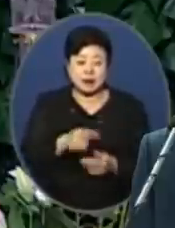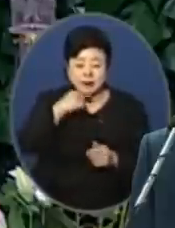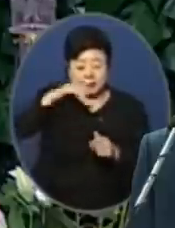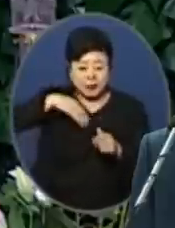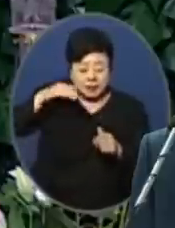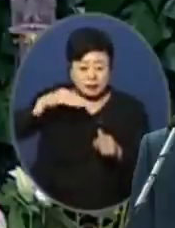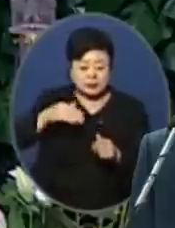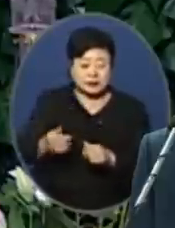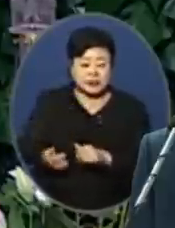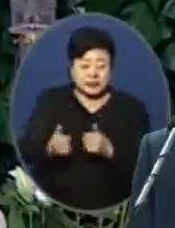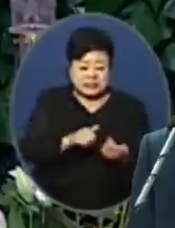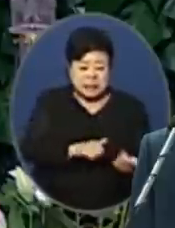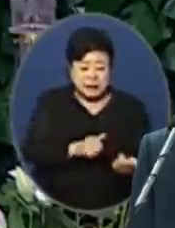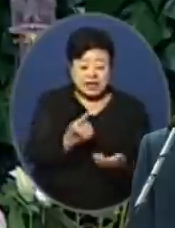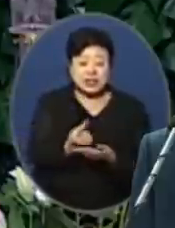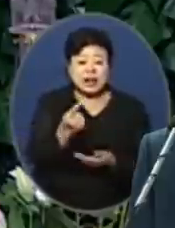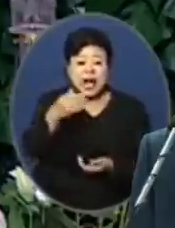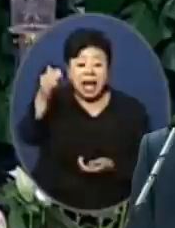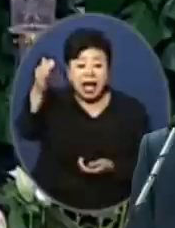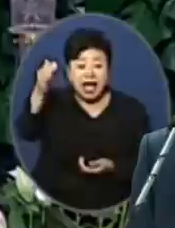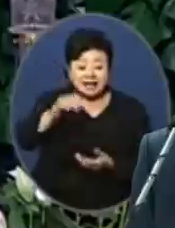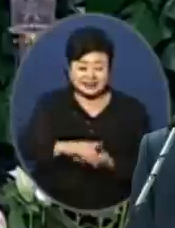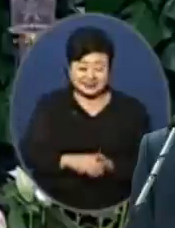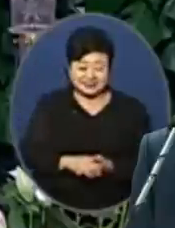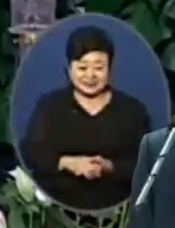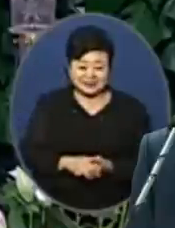바르면 사망의 세력이 떠나고